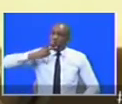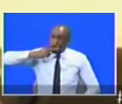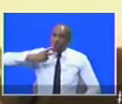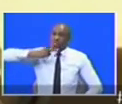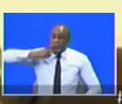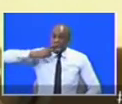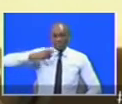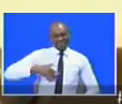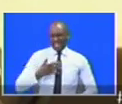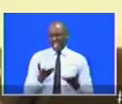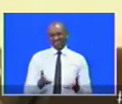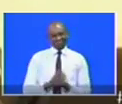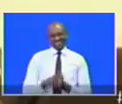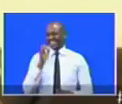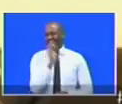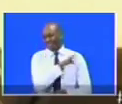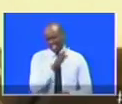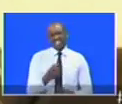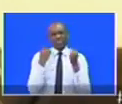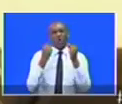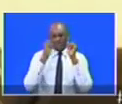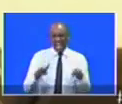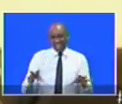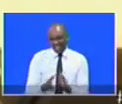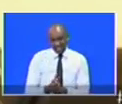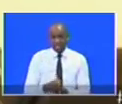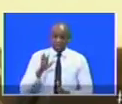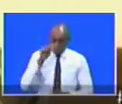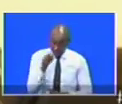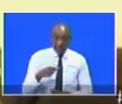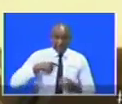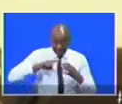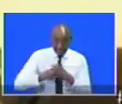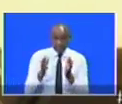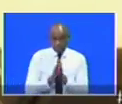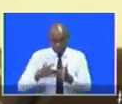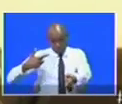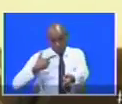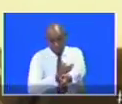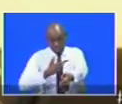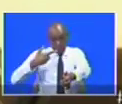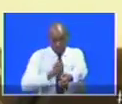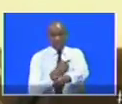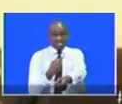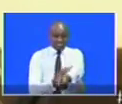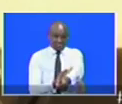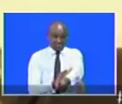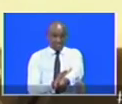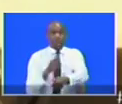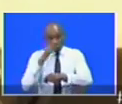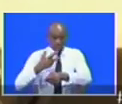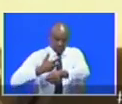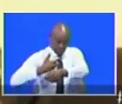Nikavuta, ai nikasikia hiyo sisikia inishiki, ndo nikaanza kujinject hiyo heroin